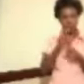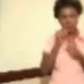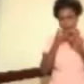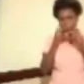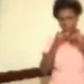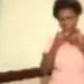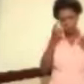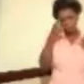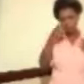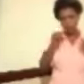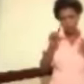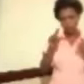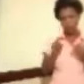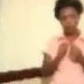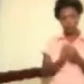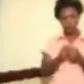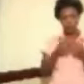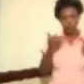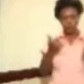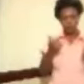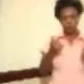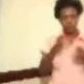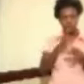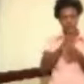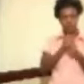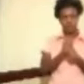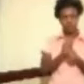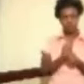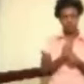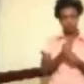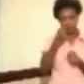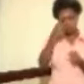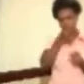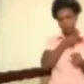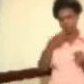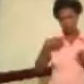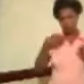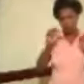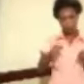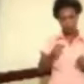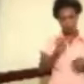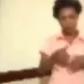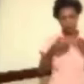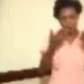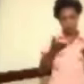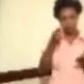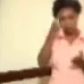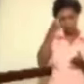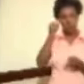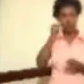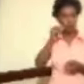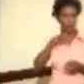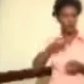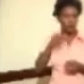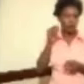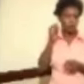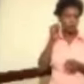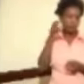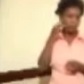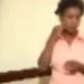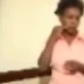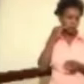play une fois de plus et n'a demandé que tout le monde capable et du côté de madame Maniga, c'est-à-dire que